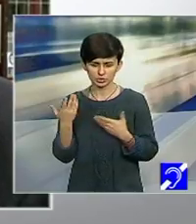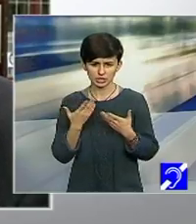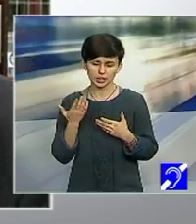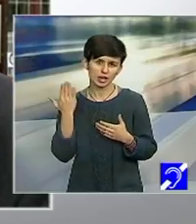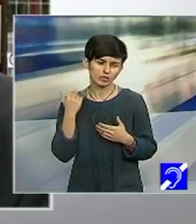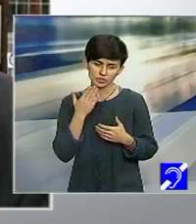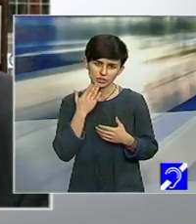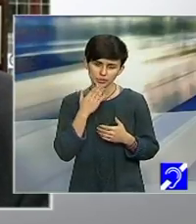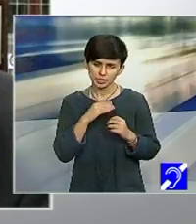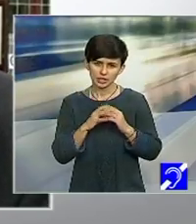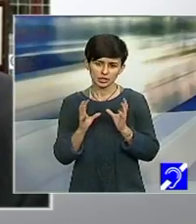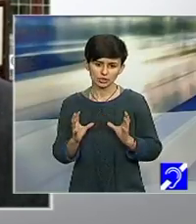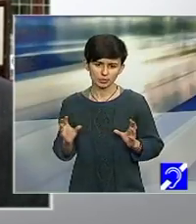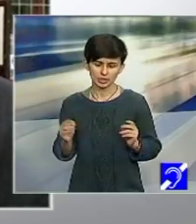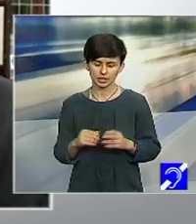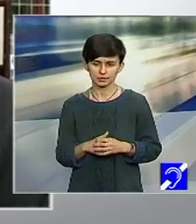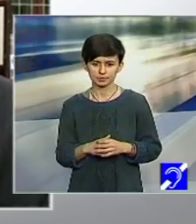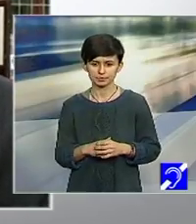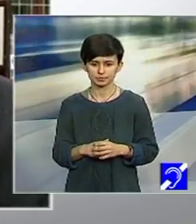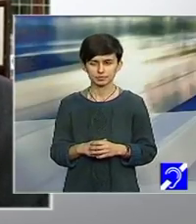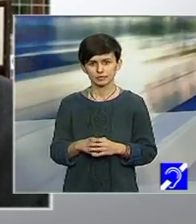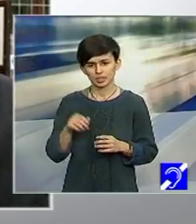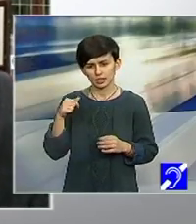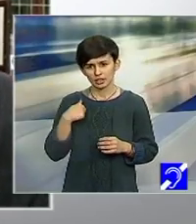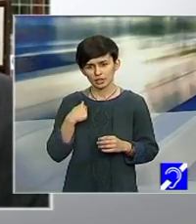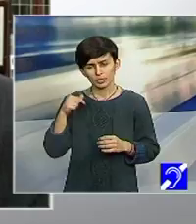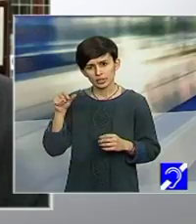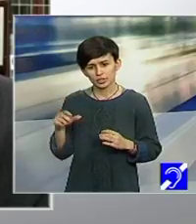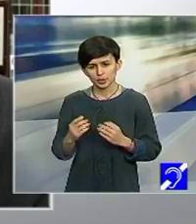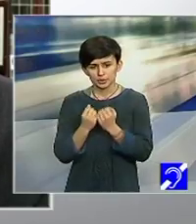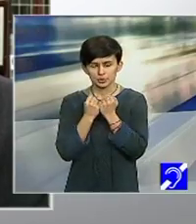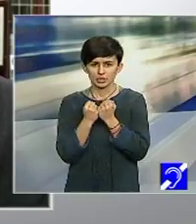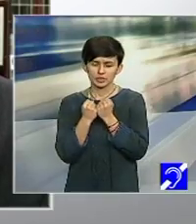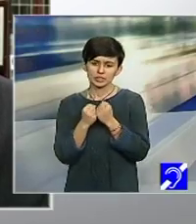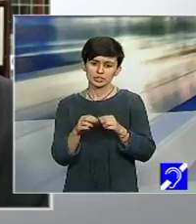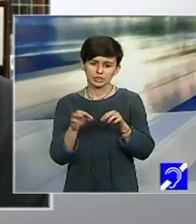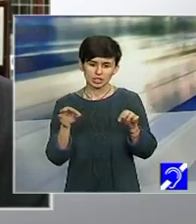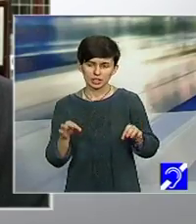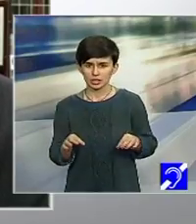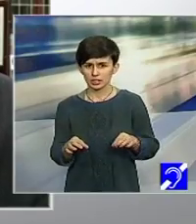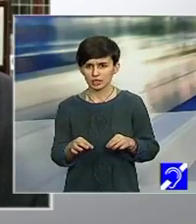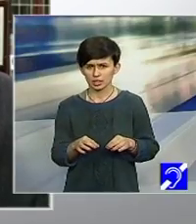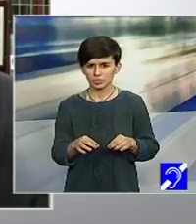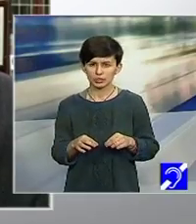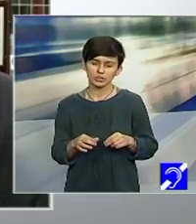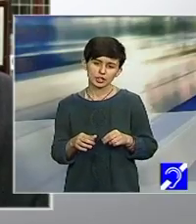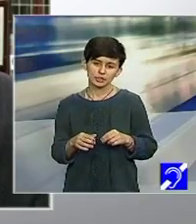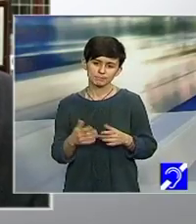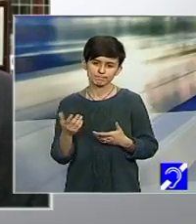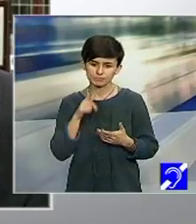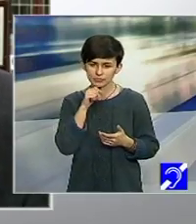România. Ca supraviețuitor a lagărului din Mogilev-Podor,